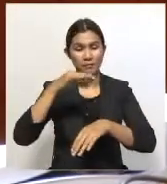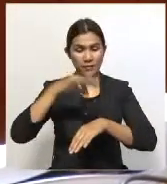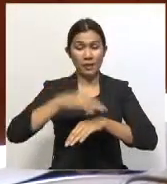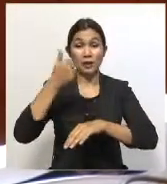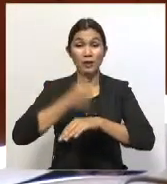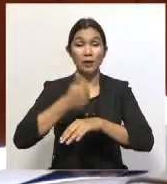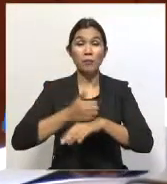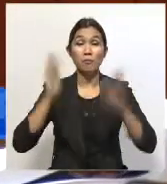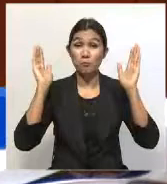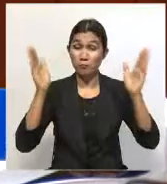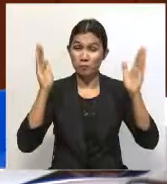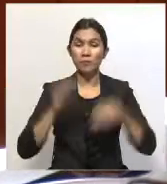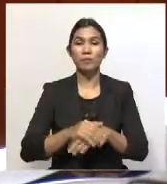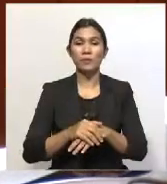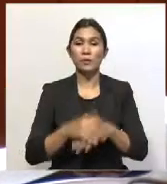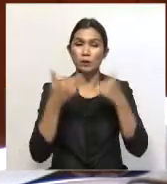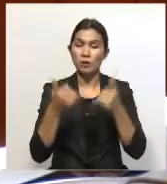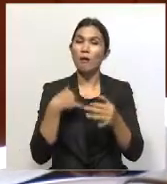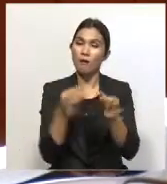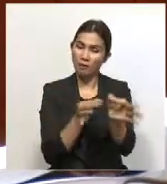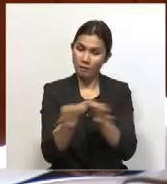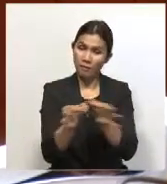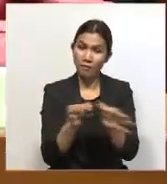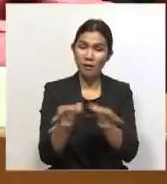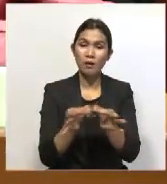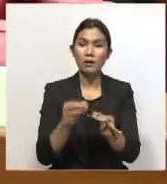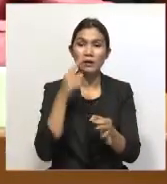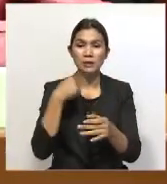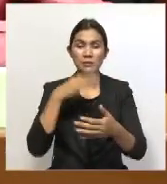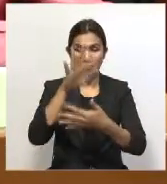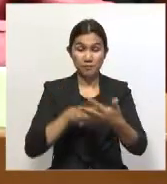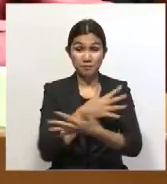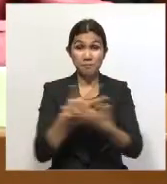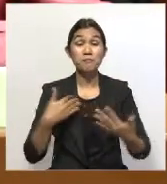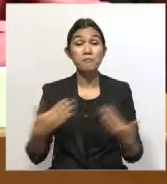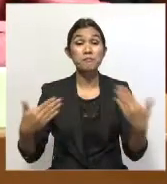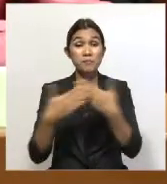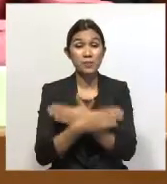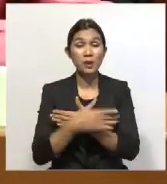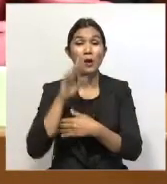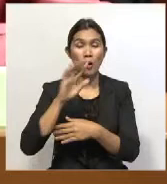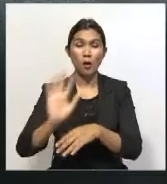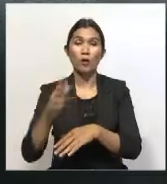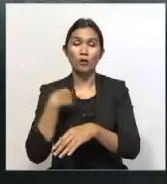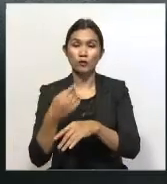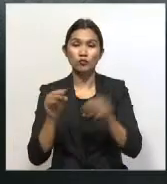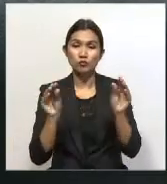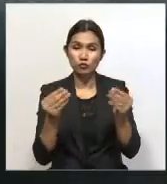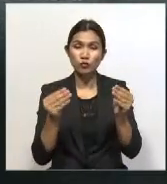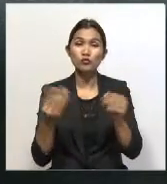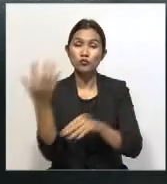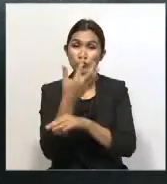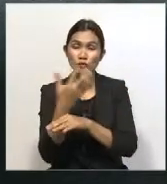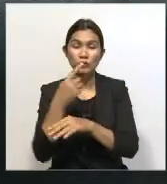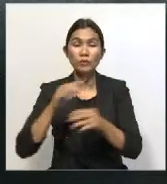แหน่งอธิบดีกรมประชาสัมพันธ์วันนี้มีการชี้แจงค่ะแนวทางการปรับผังรายการของทางสถานีวิทยุกระจายเสียงแห่ง